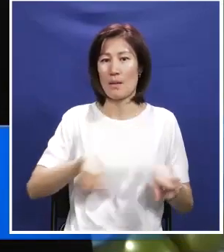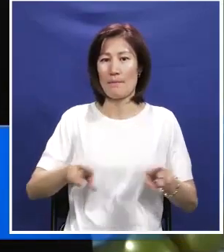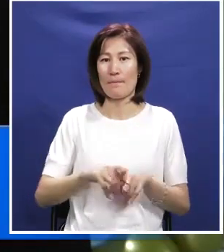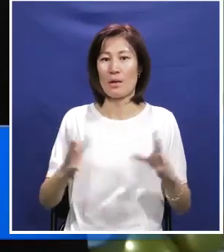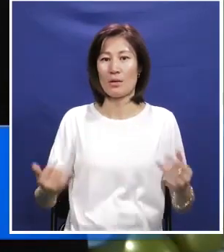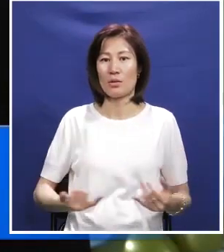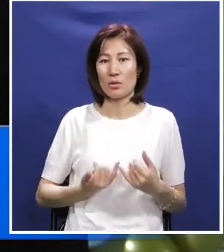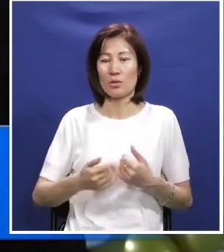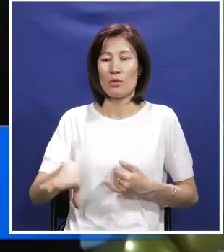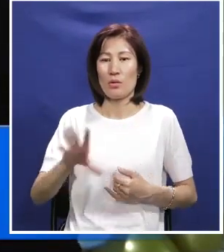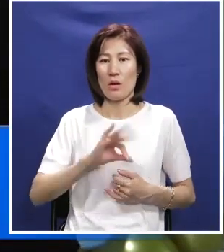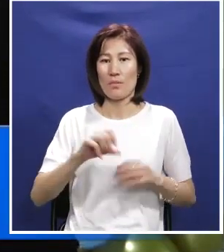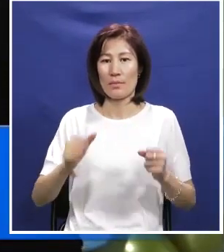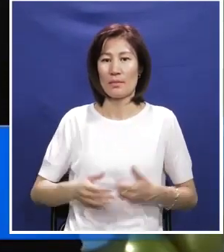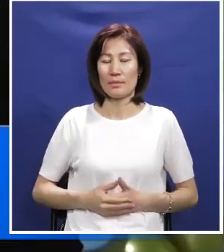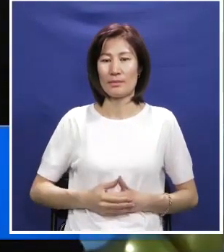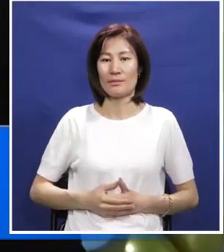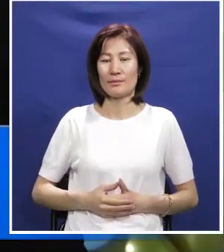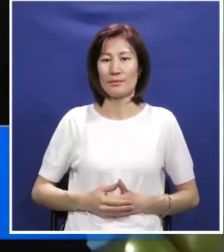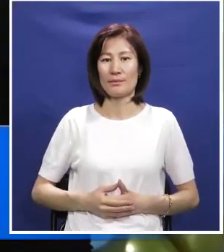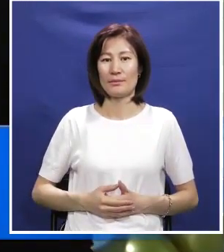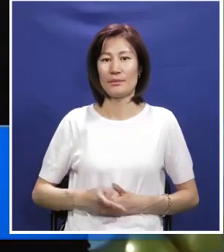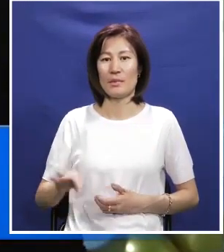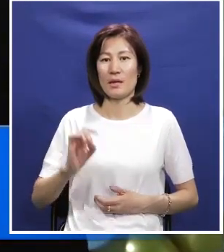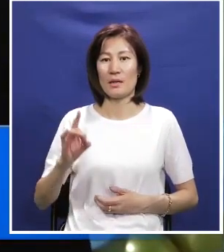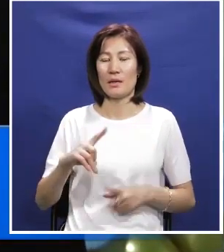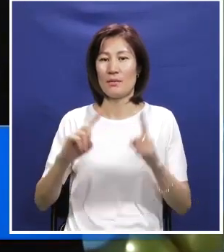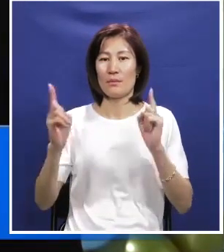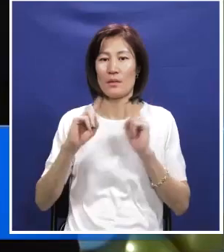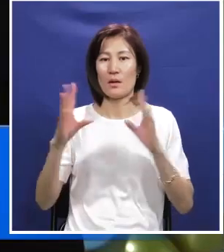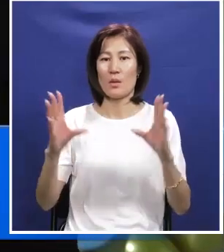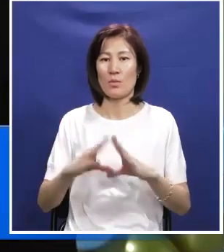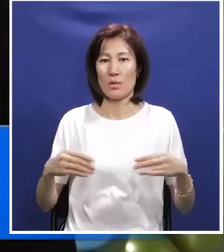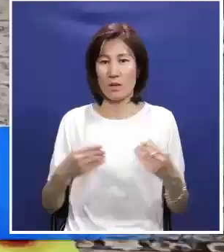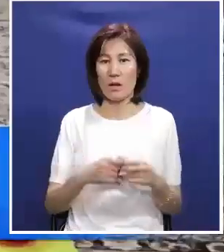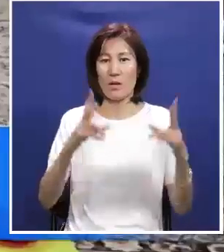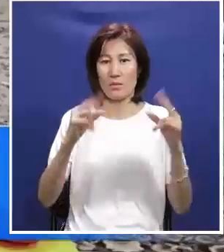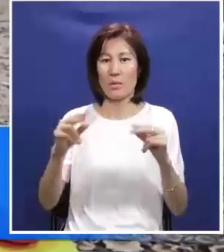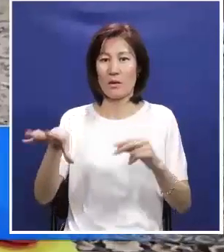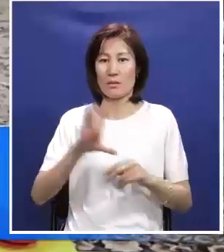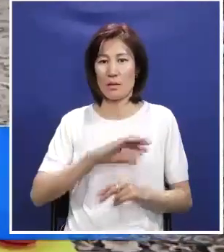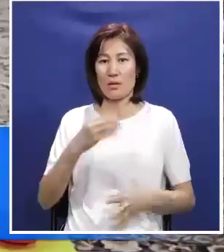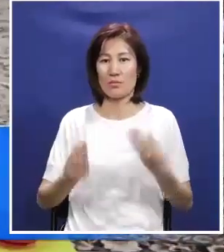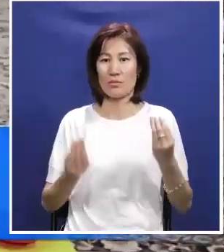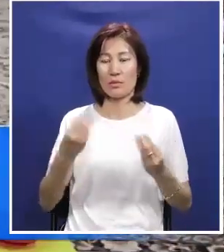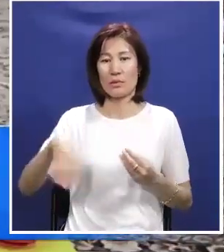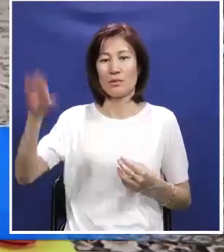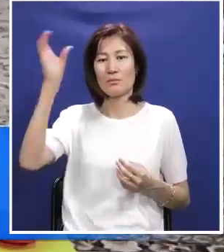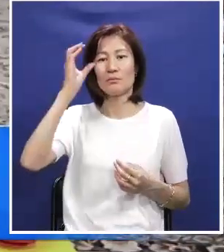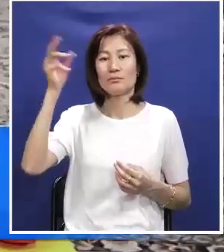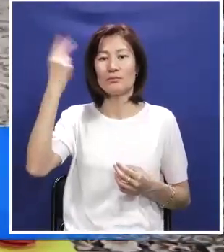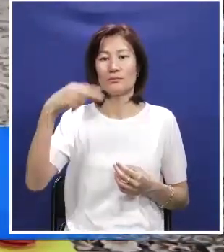барлықтарыңызды құттықтаймыз. Әрбір семьяға бақыт, тыныштық тілеймін. Ойын арқылы оқытудың